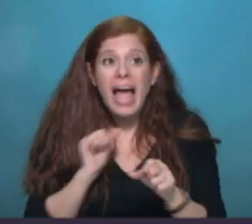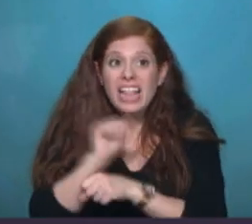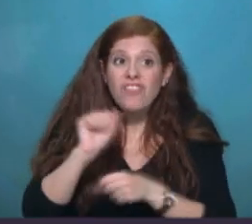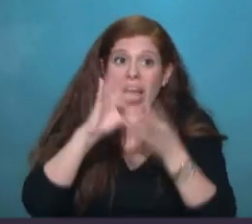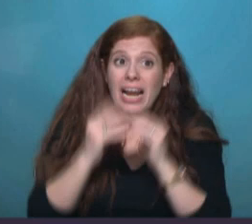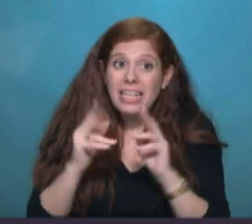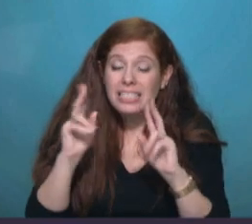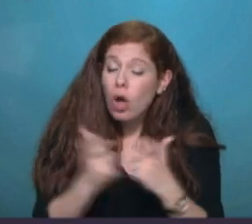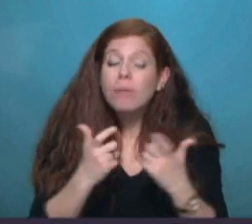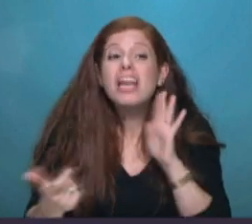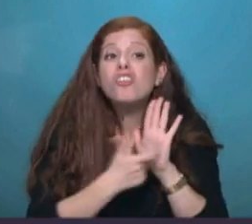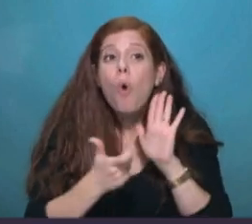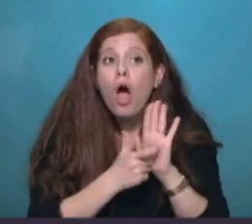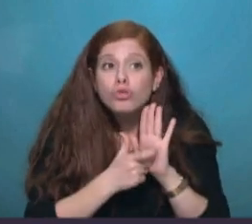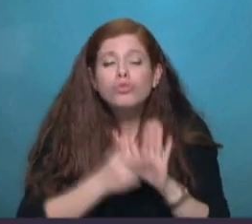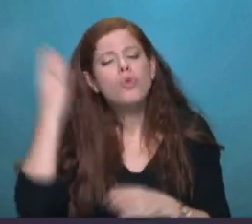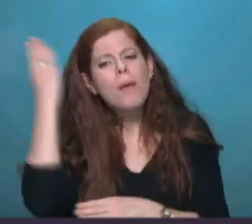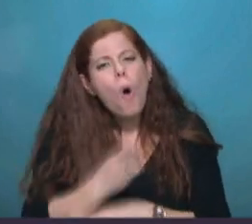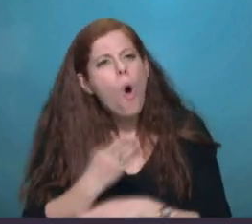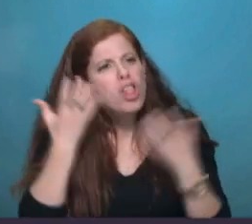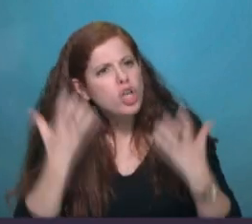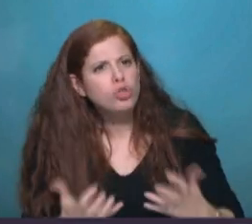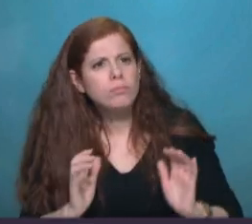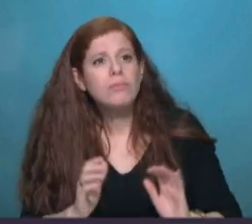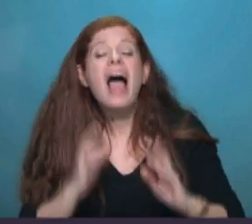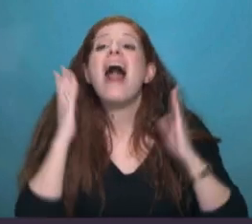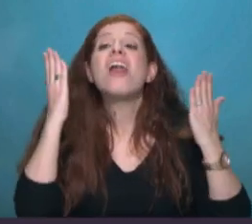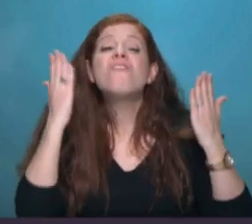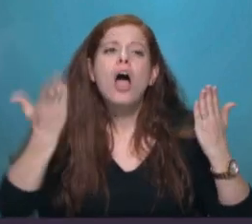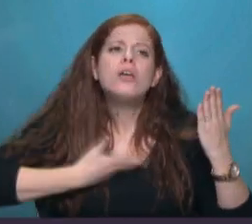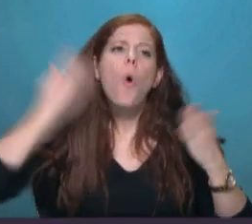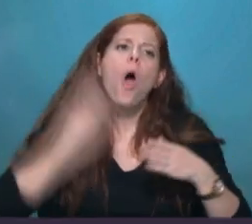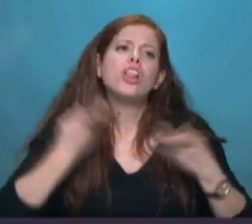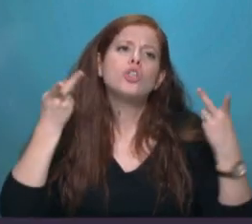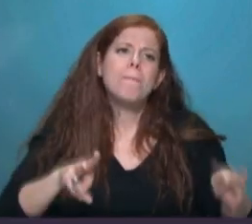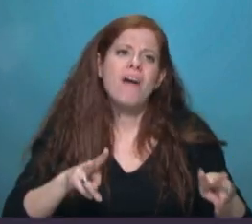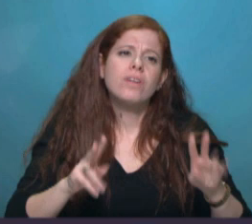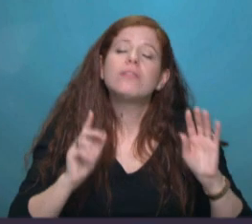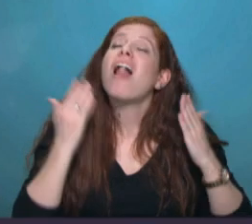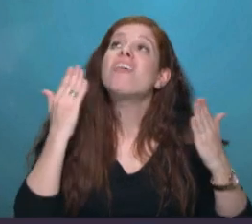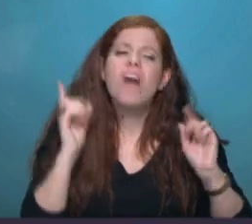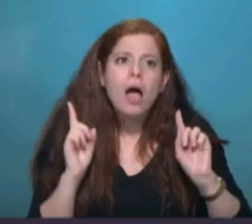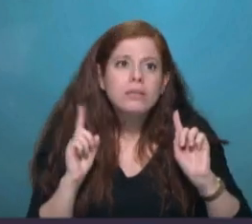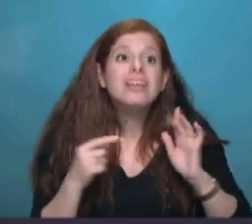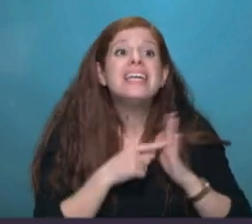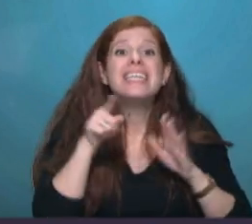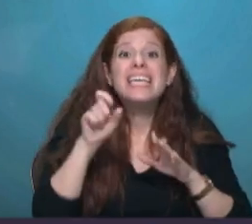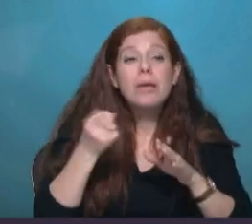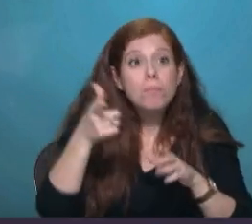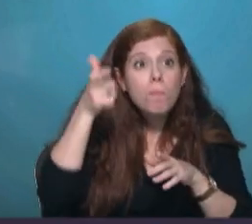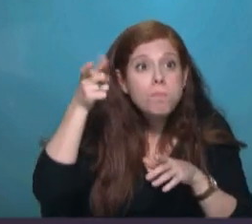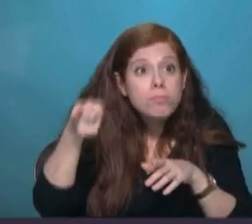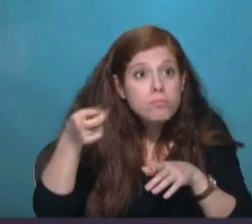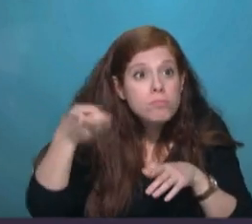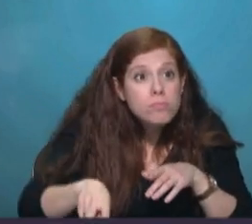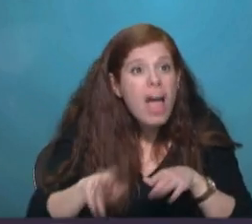بطالب بتوقيع اقصى العقوبه يا رب ياخدوا اعدام والله العظيم بطالب باعدامهم لان لو دول اتعدموا ولا واحده هتمثل فيلم اباحه